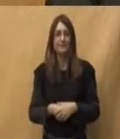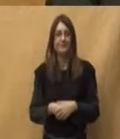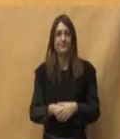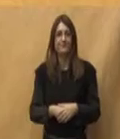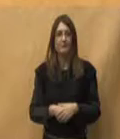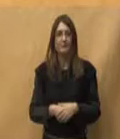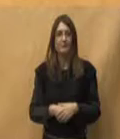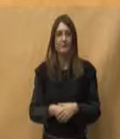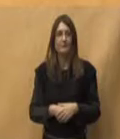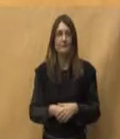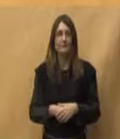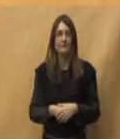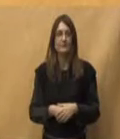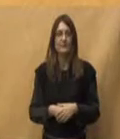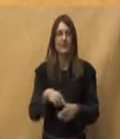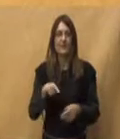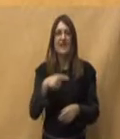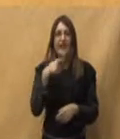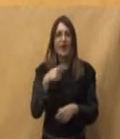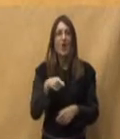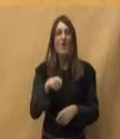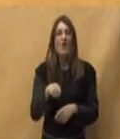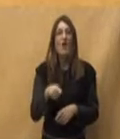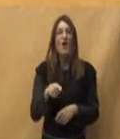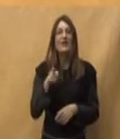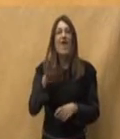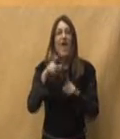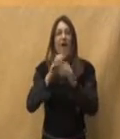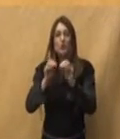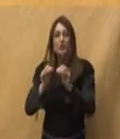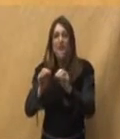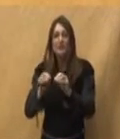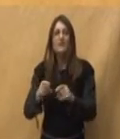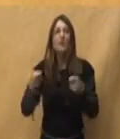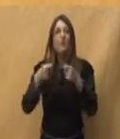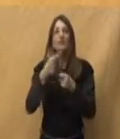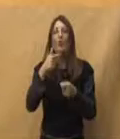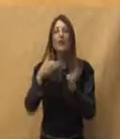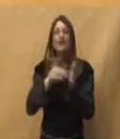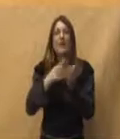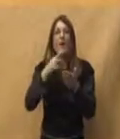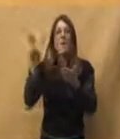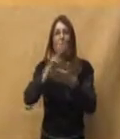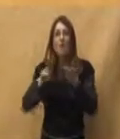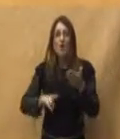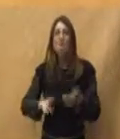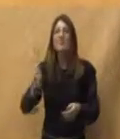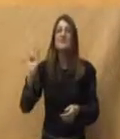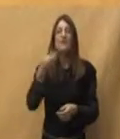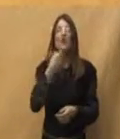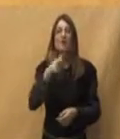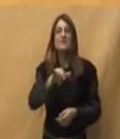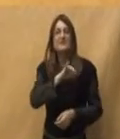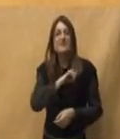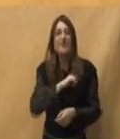Unutra se govori, da, rekli ste krasno, ovo je prije svega edukativno štivo koje bi trebao pročitati svatko koga zanima